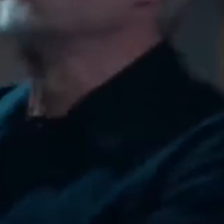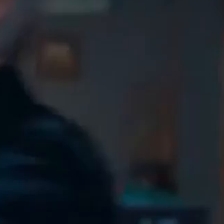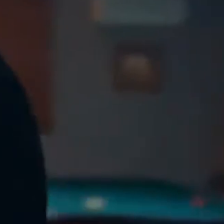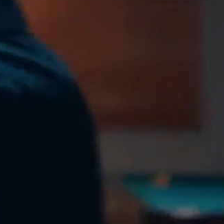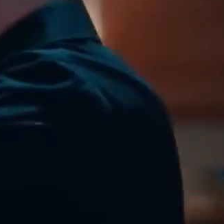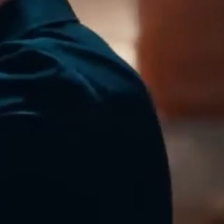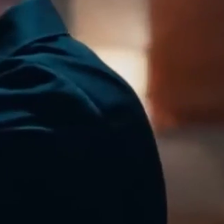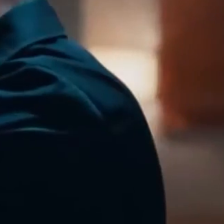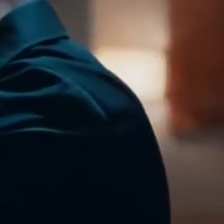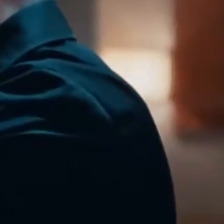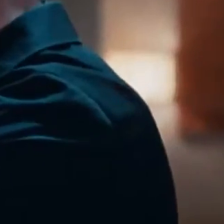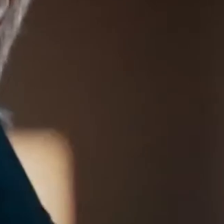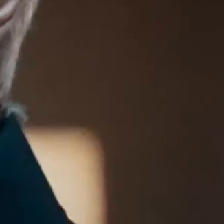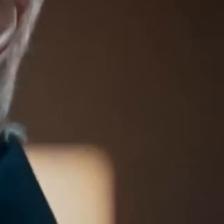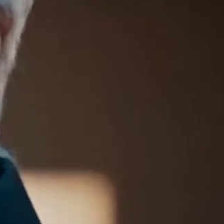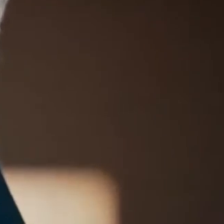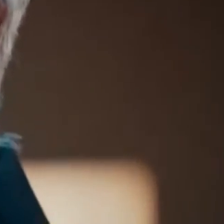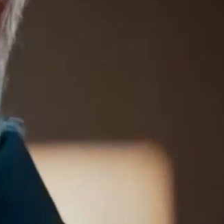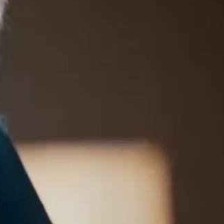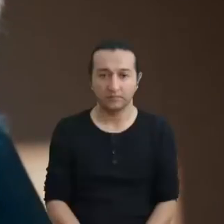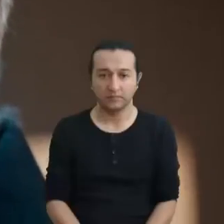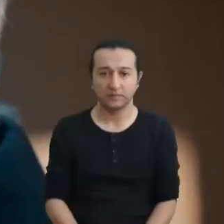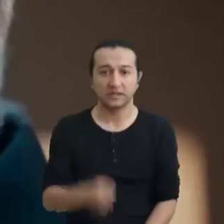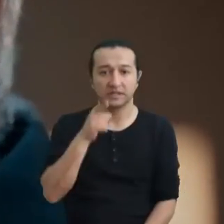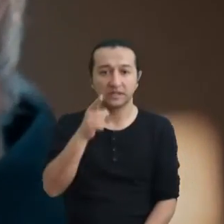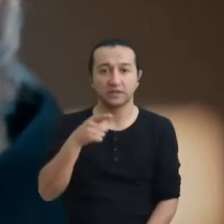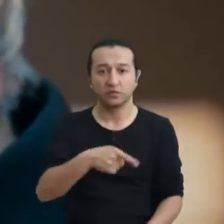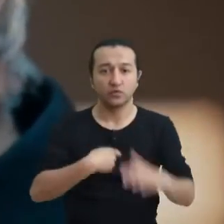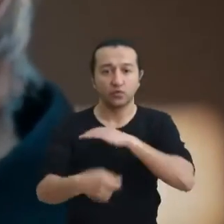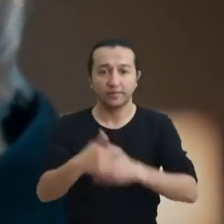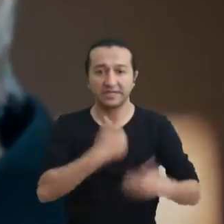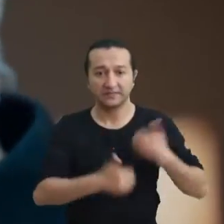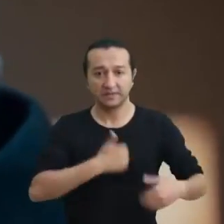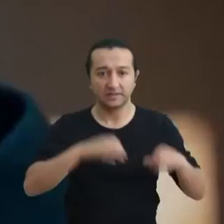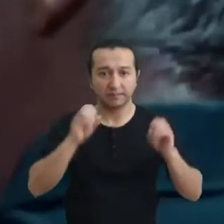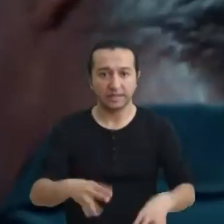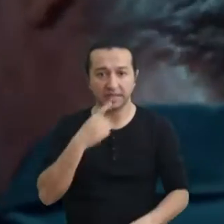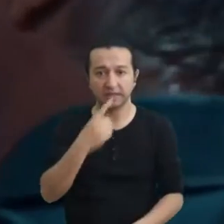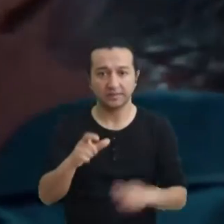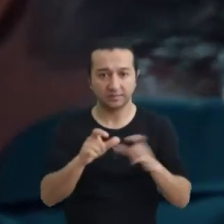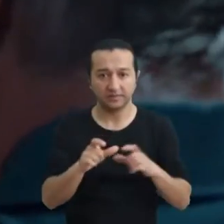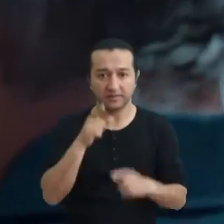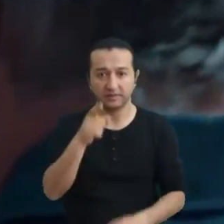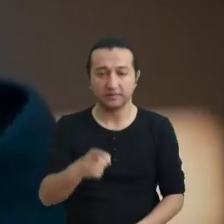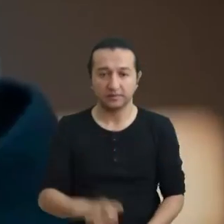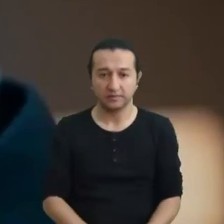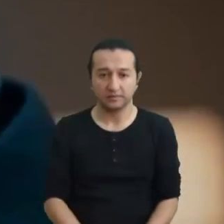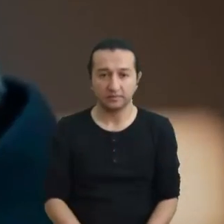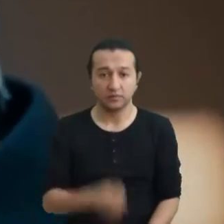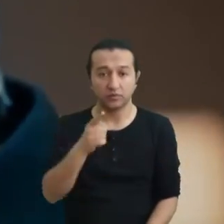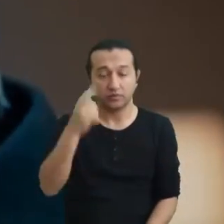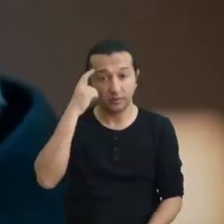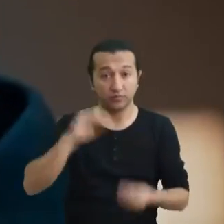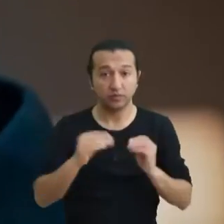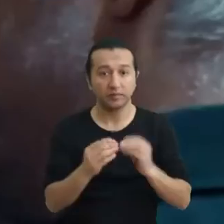gitar. Andre bir anda Stefan'ın yakasına yapışıp onu kapıya yasladı. Sana şu kumar sevdasını bırak demiştim Stefan. Bu